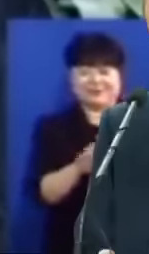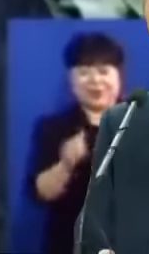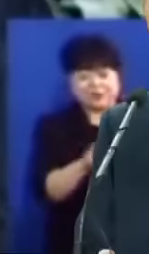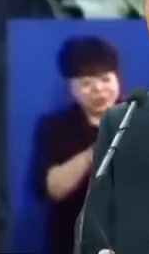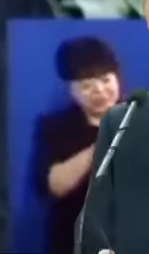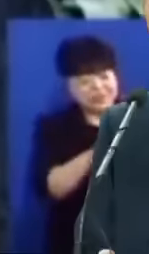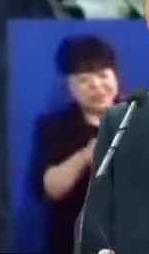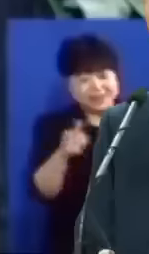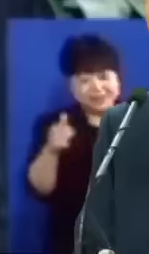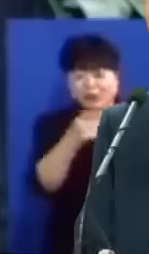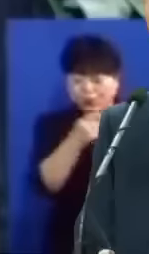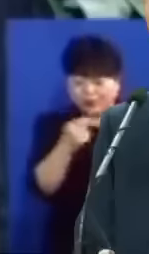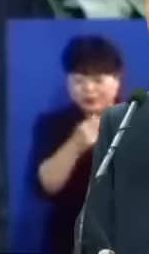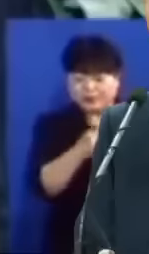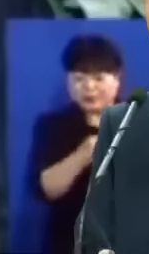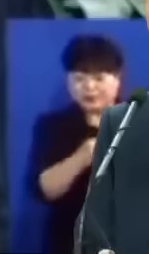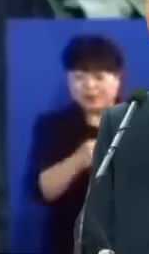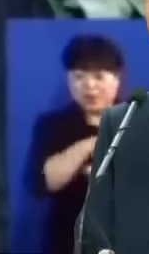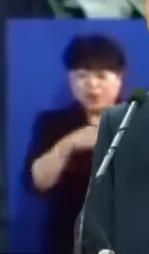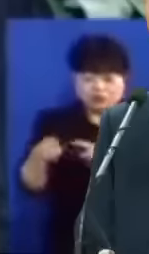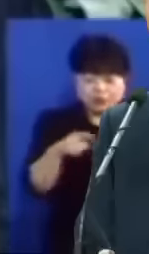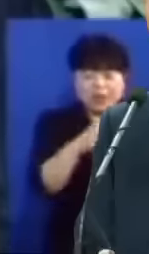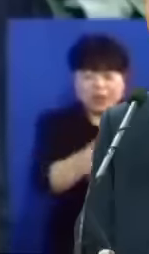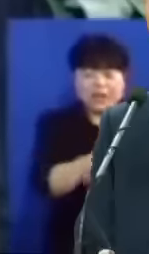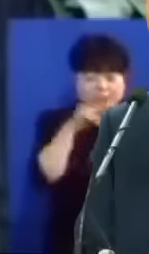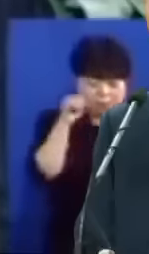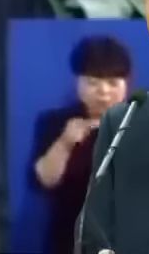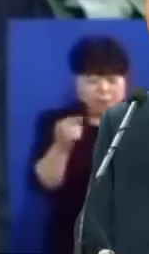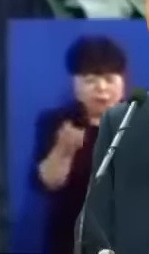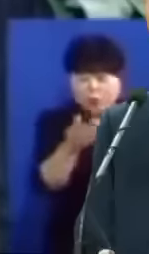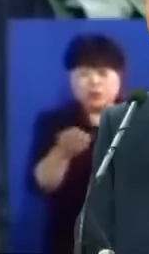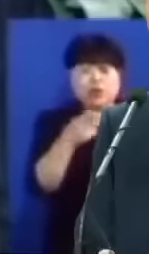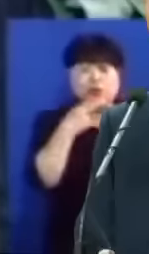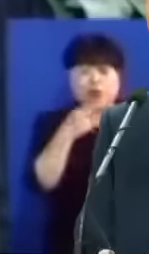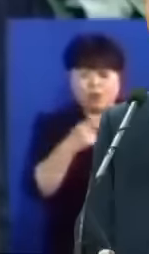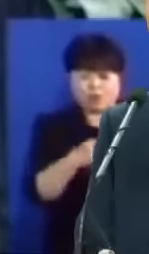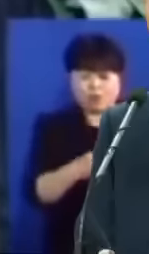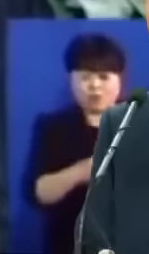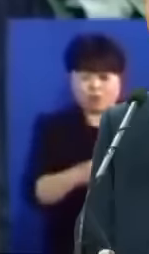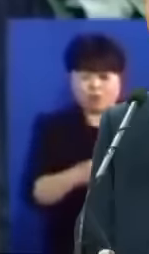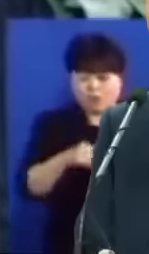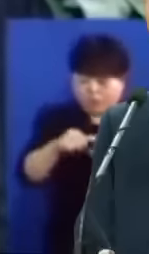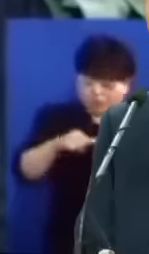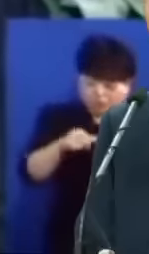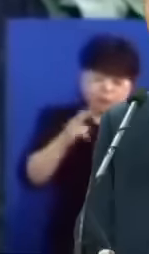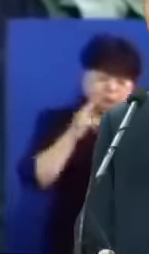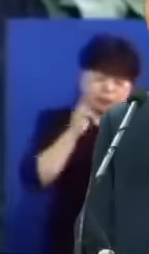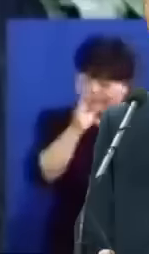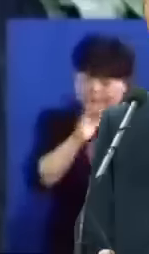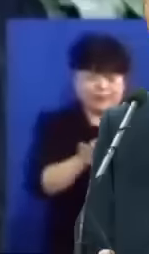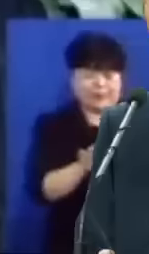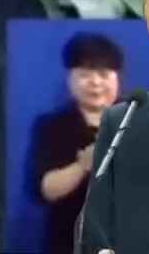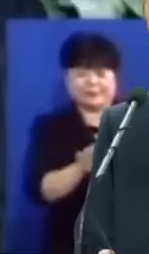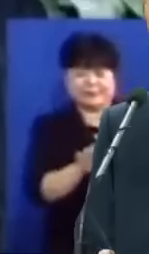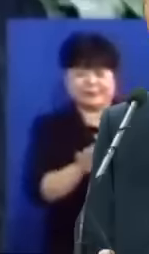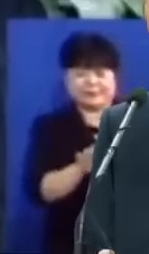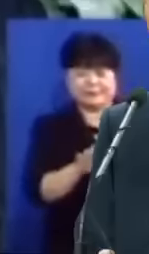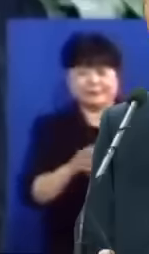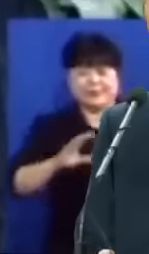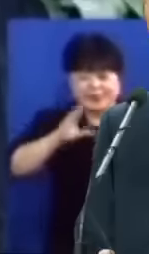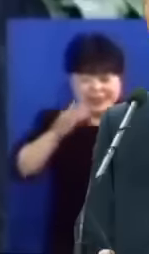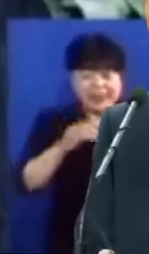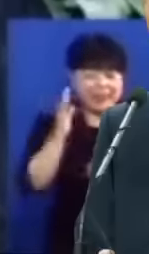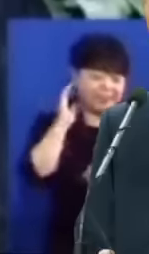아내여 너도 남편과 똑같이 주권 행사를 하라. 그러면 권력 싸움으로서 시끄러워 견딜 수가 없는 것입니다.